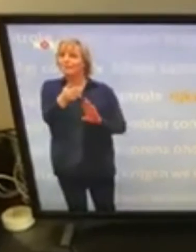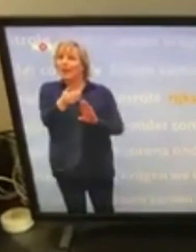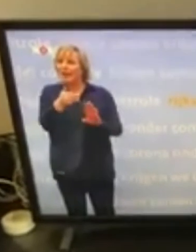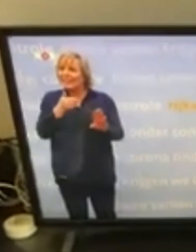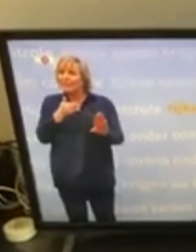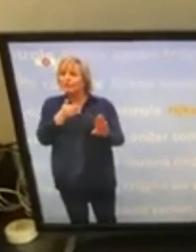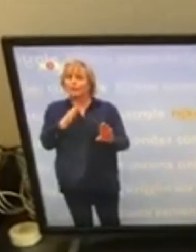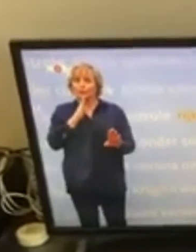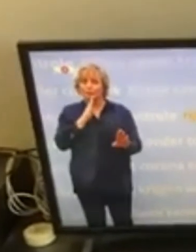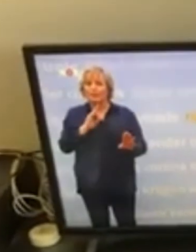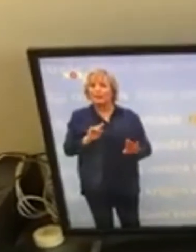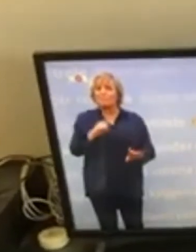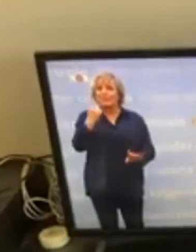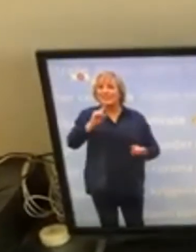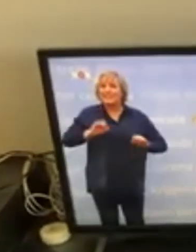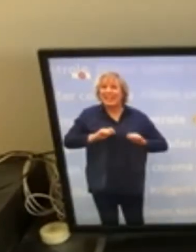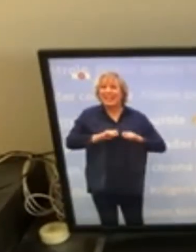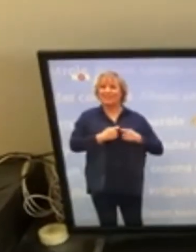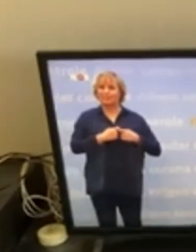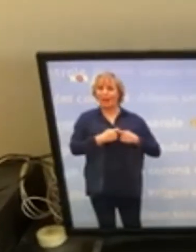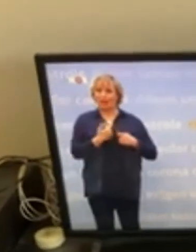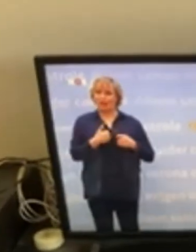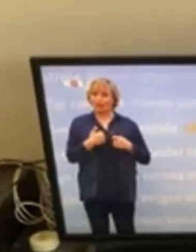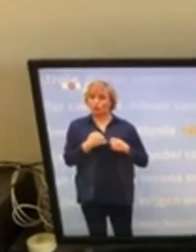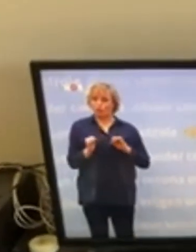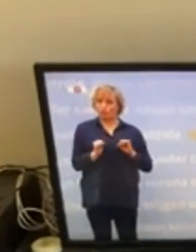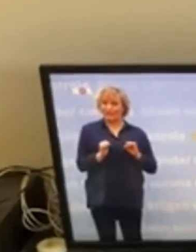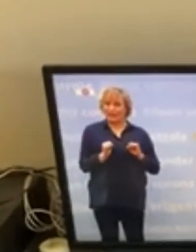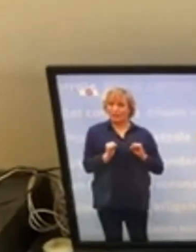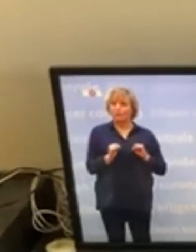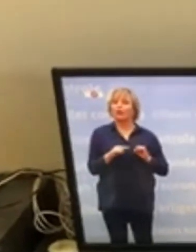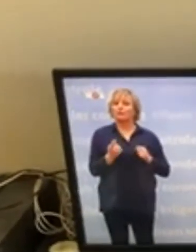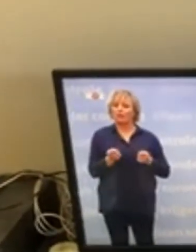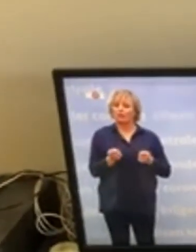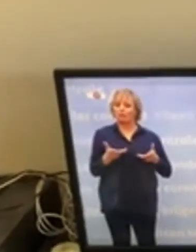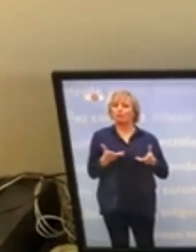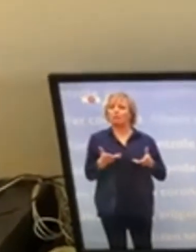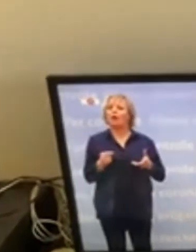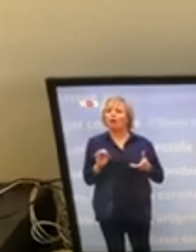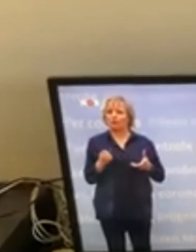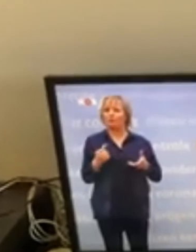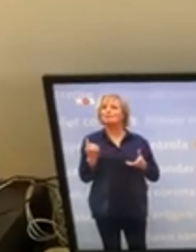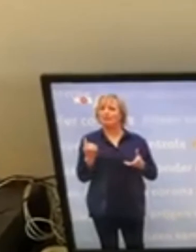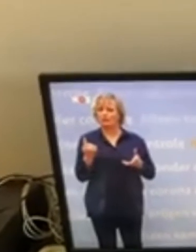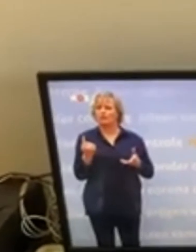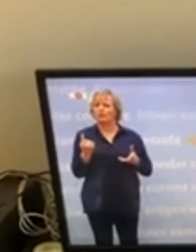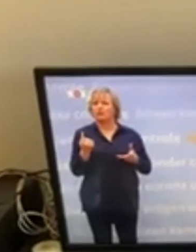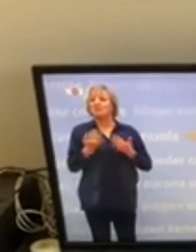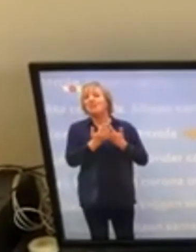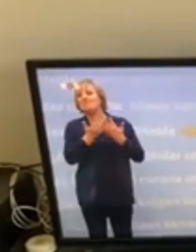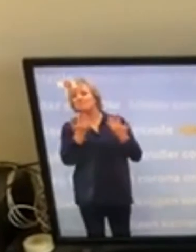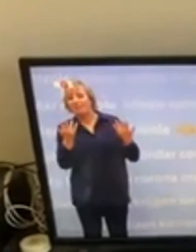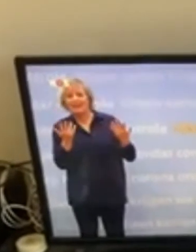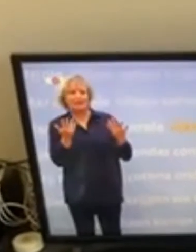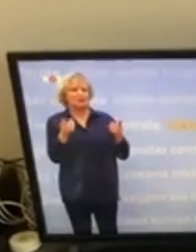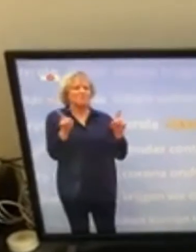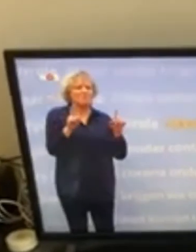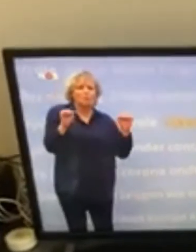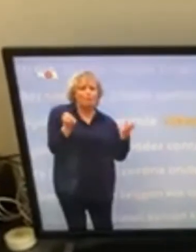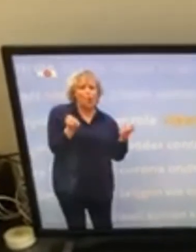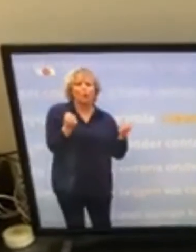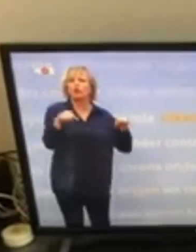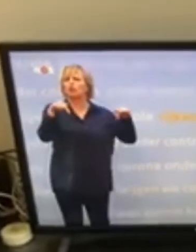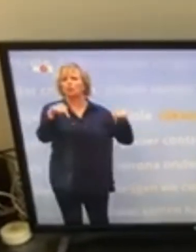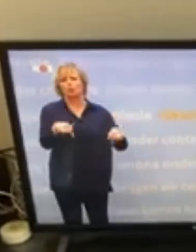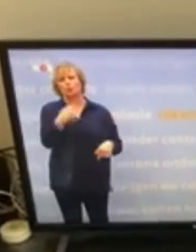de meest kwetsbare mensen beschermd zijn, is er ruimte om weer meer mogelijk te maken. En wanneer precies en wat er dan weer mogelijk is, dat is nu